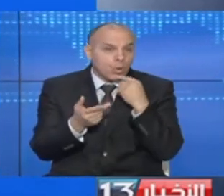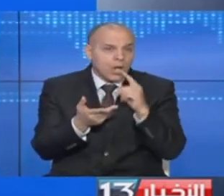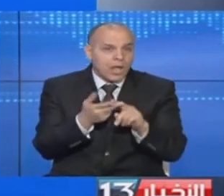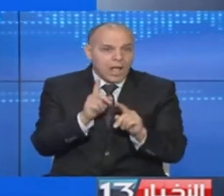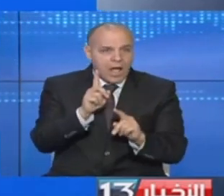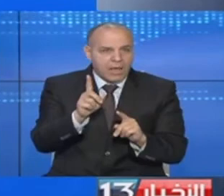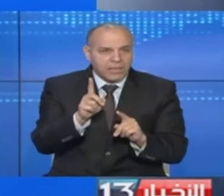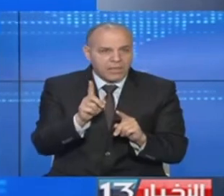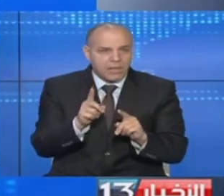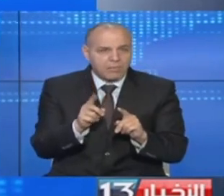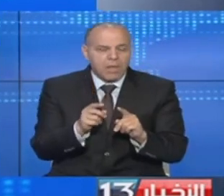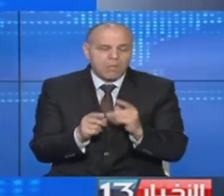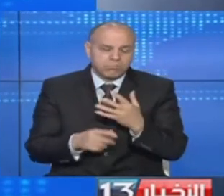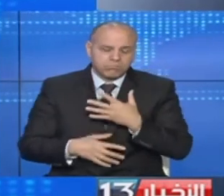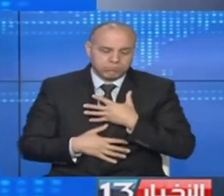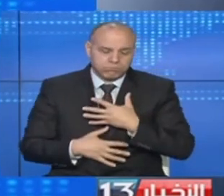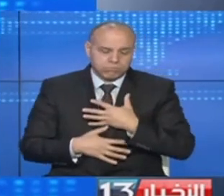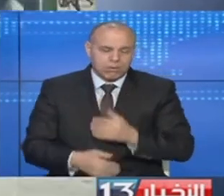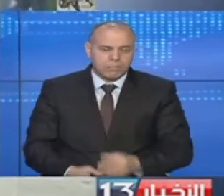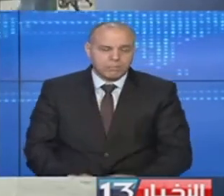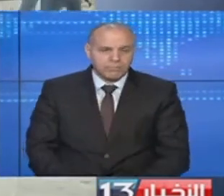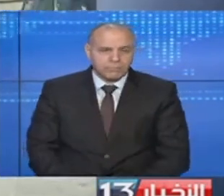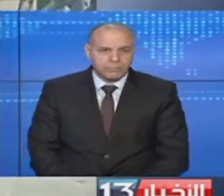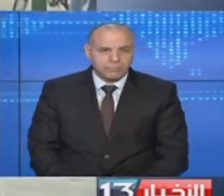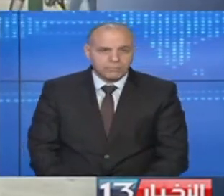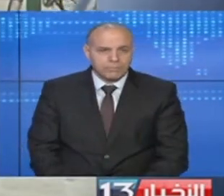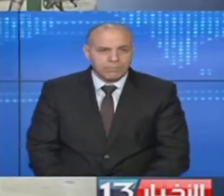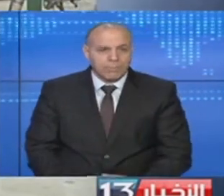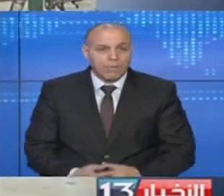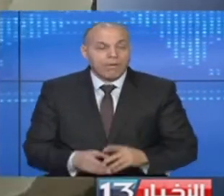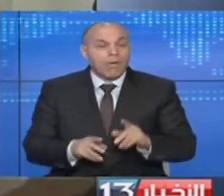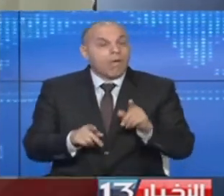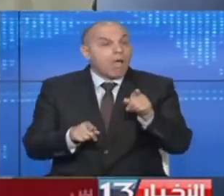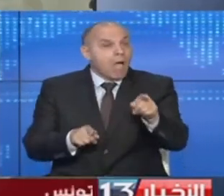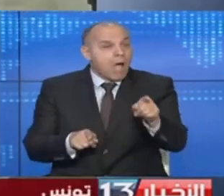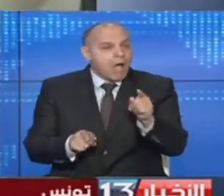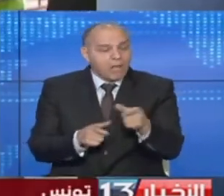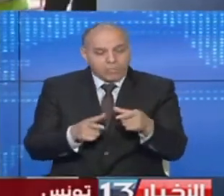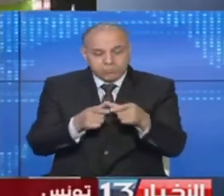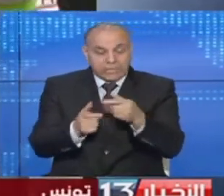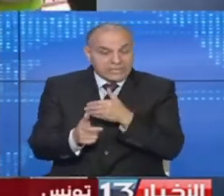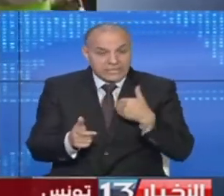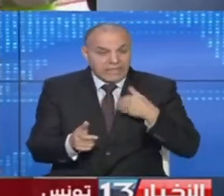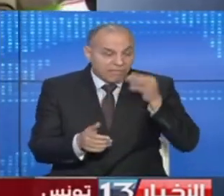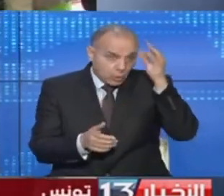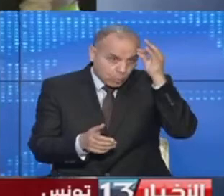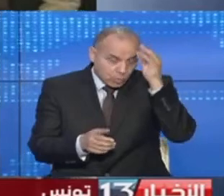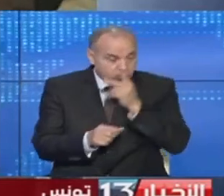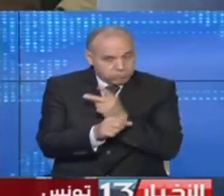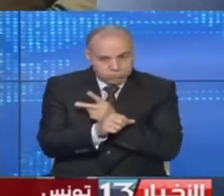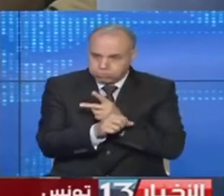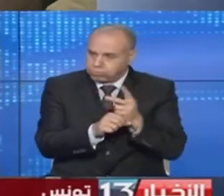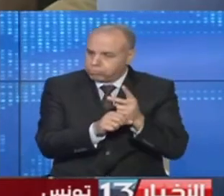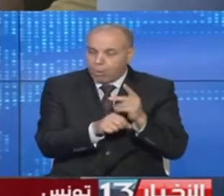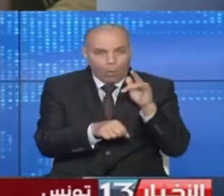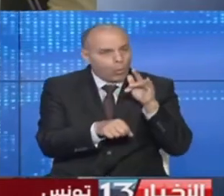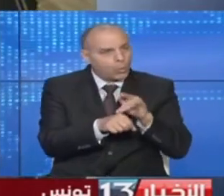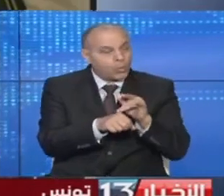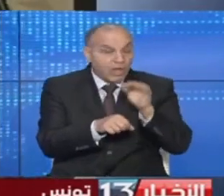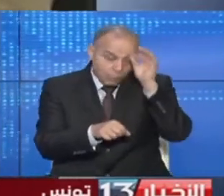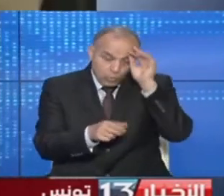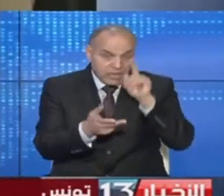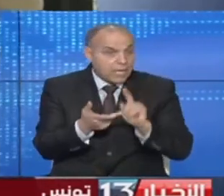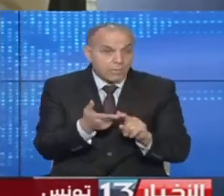وخاصة أقسام الإنعاش. تتعالى التحذيرات من قبل الهيكل الصحية في تونس من خطورة الوضع الوبائي في